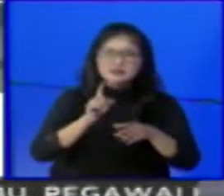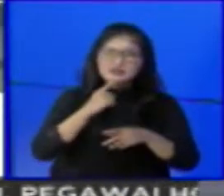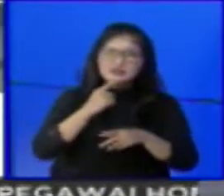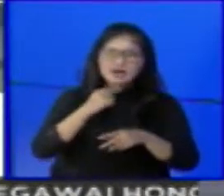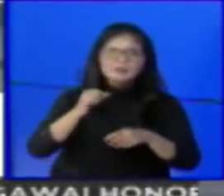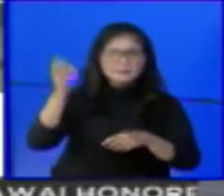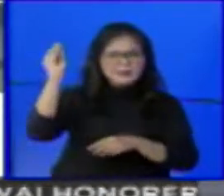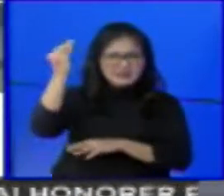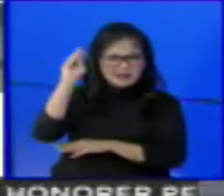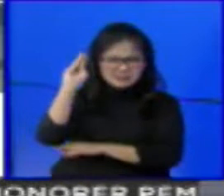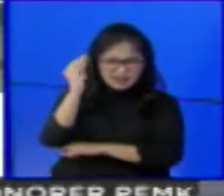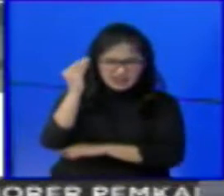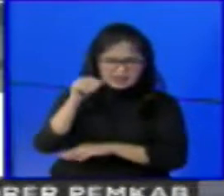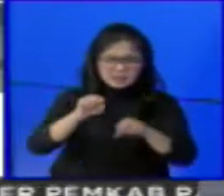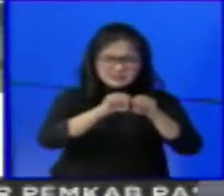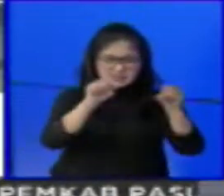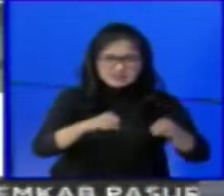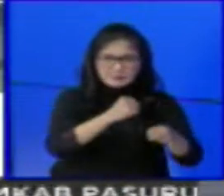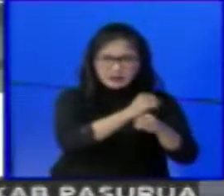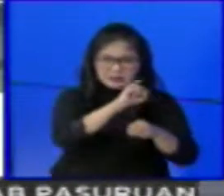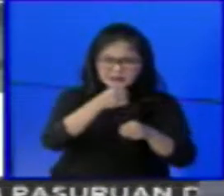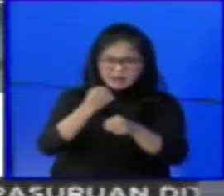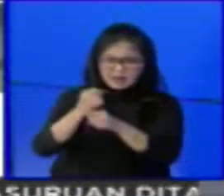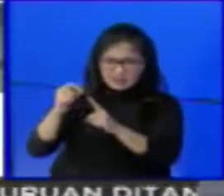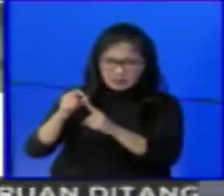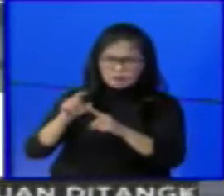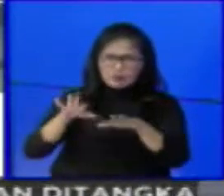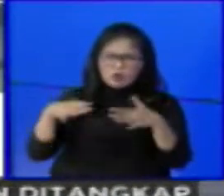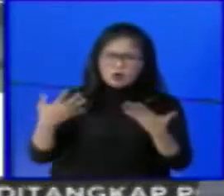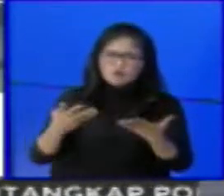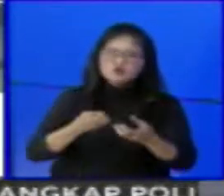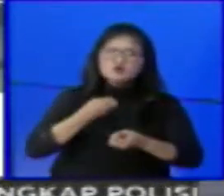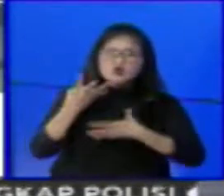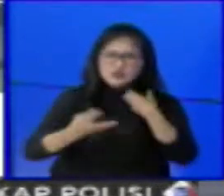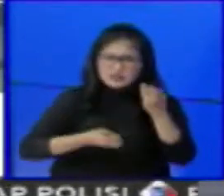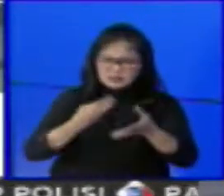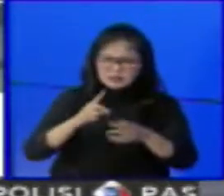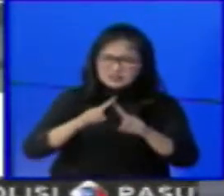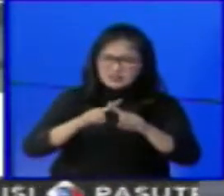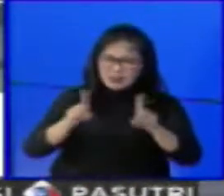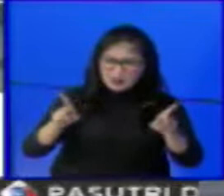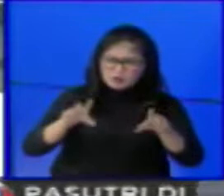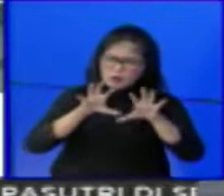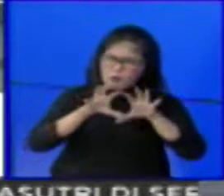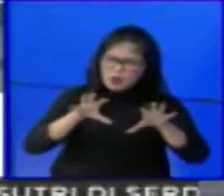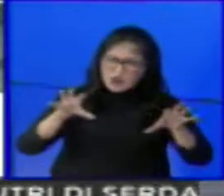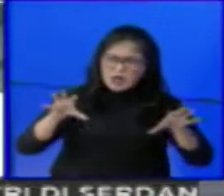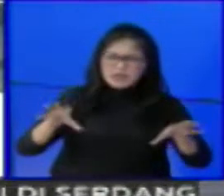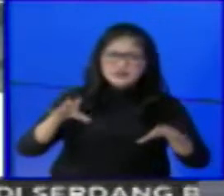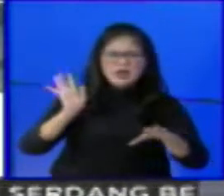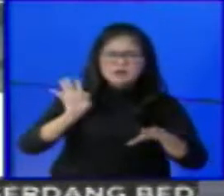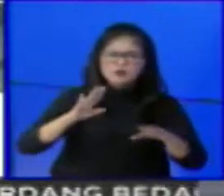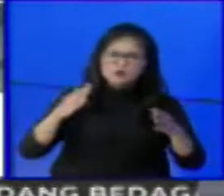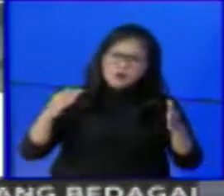sistem ganjil genap di sejumlah rute baru ganjil genap. Dan meski masih sosialisasi, faktanya masih banyak pengendara yang melintas dengan plat